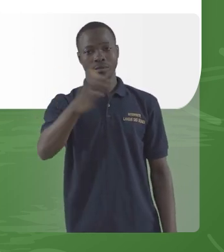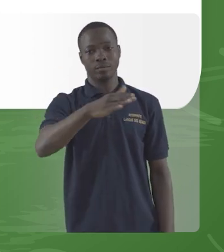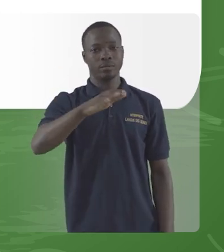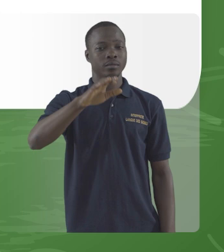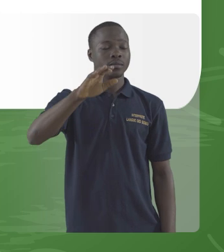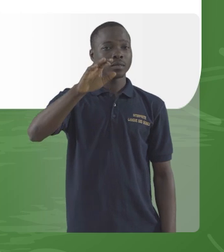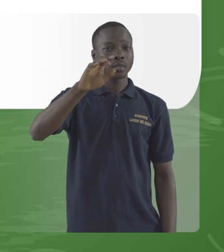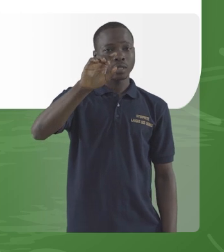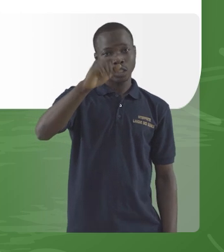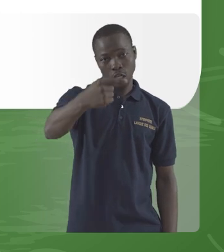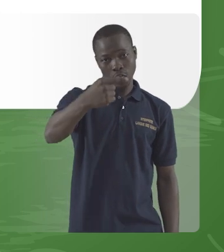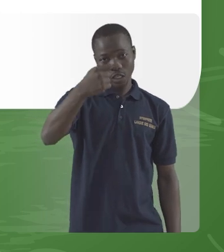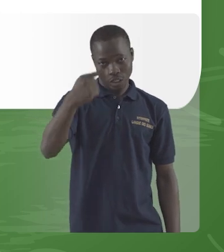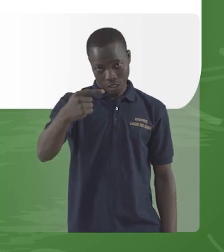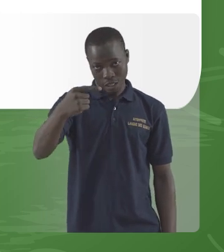ACG,